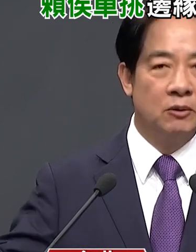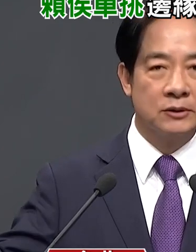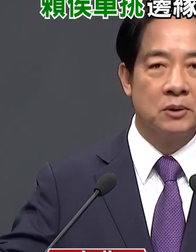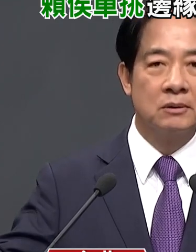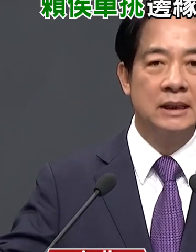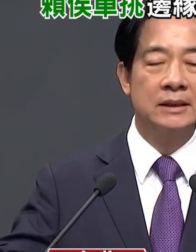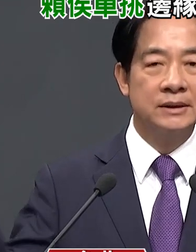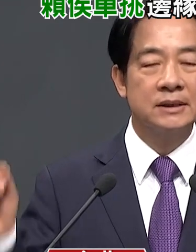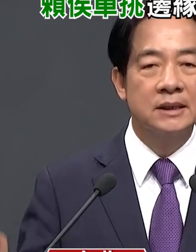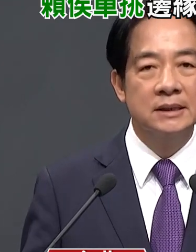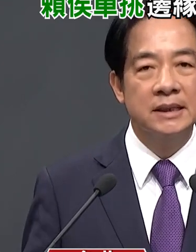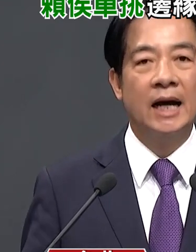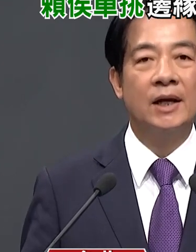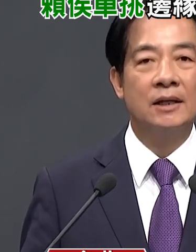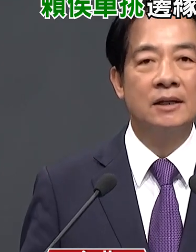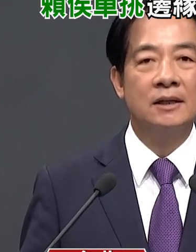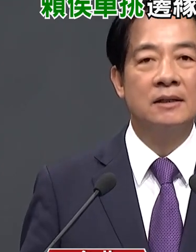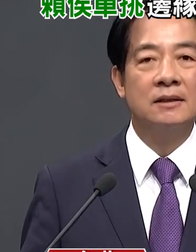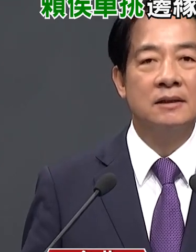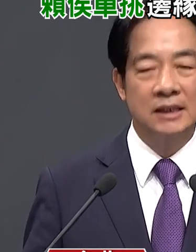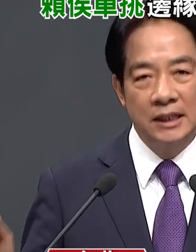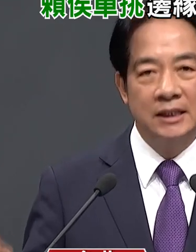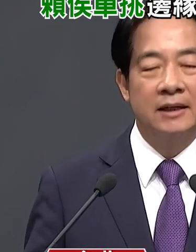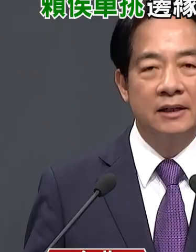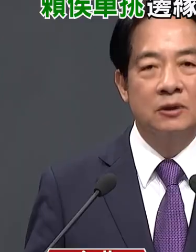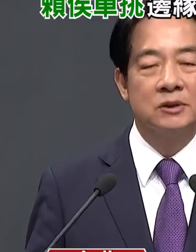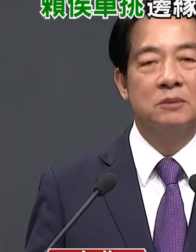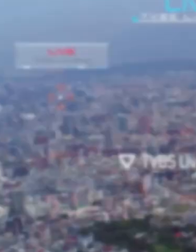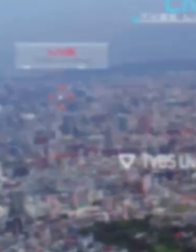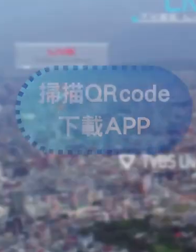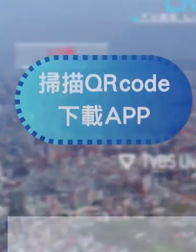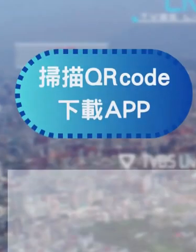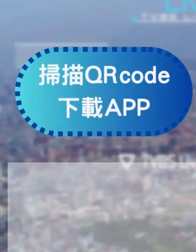然也得还你一脚。第二圈你们会专门约新闻小组台北参